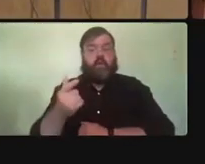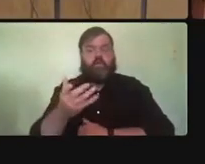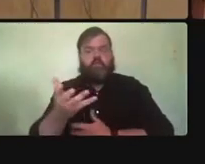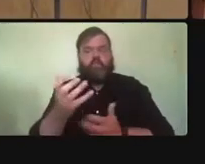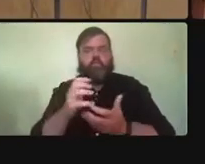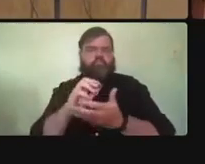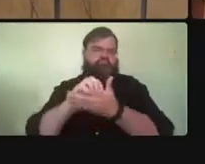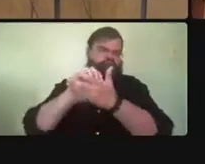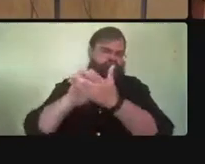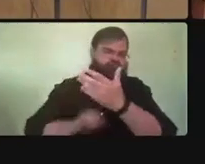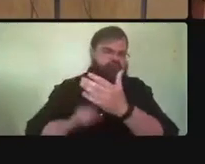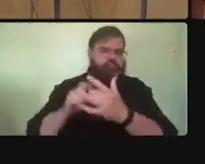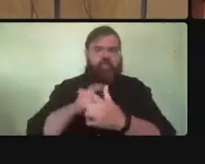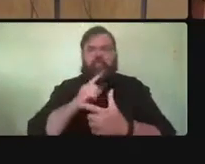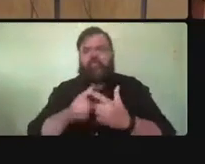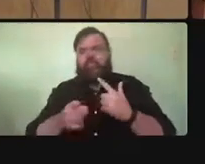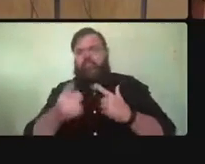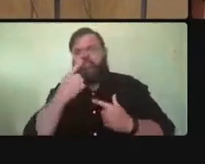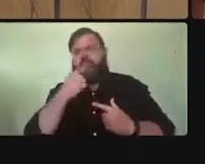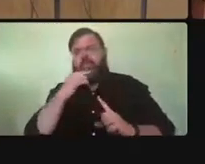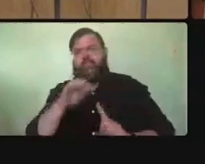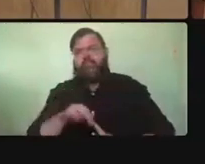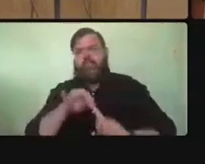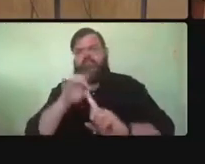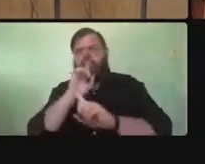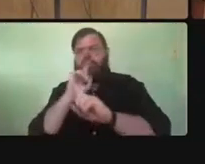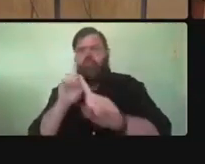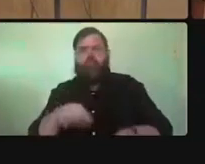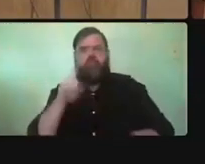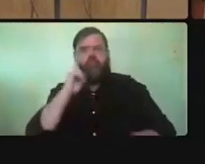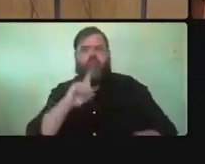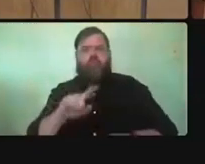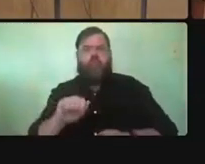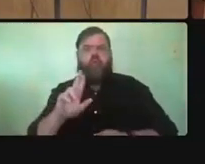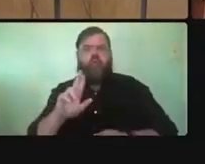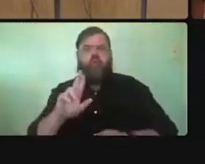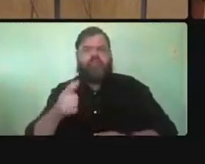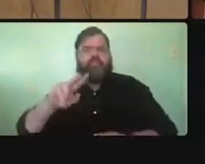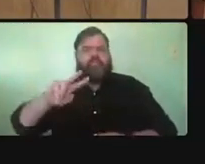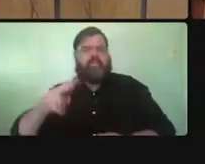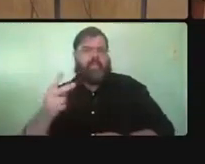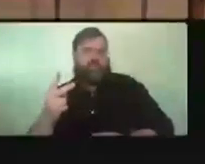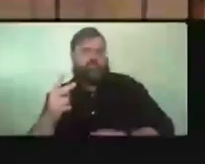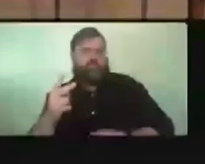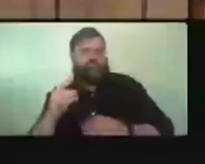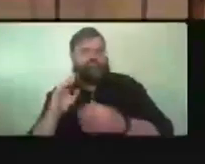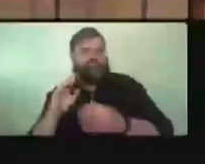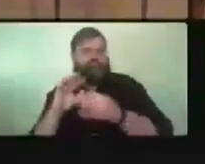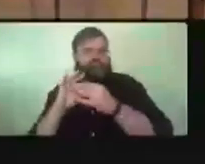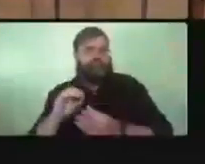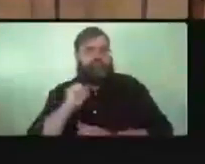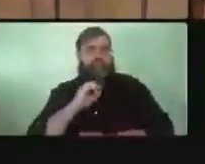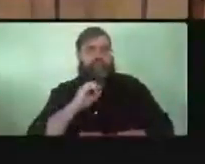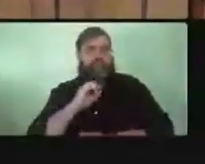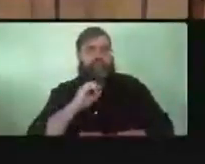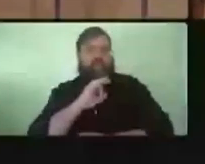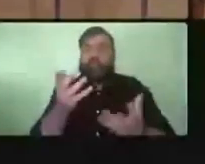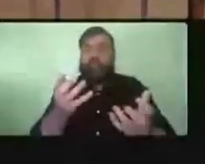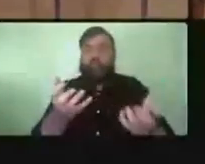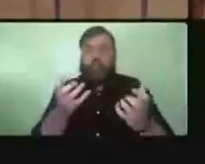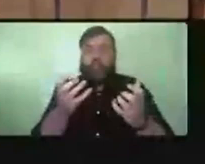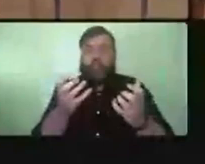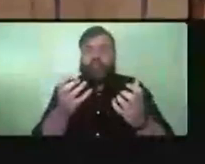Bwana Craig, na tumai ya kuwa ulikuwa unataka kuondoa jambo fulani. Je,